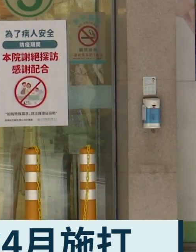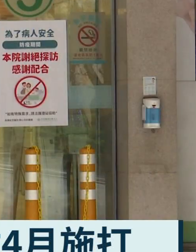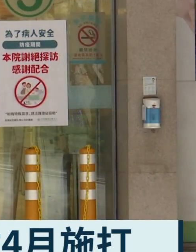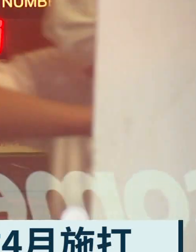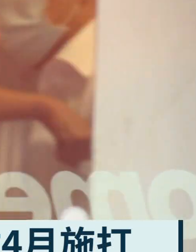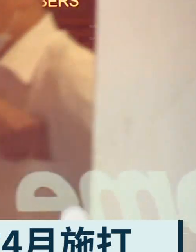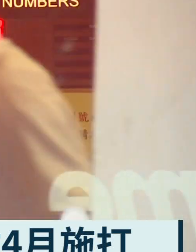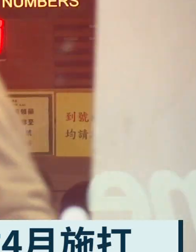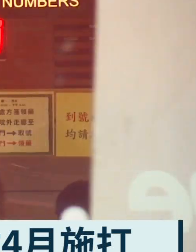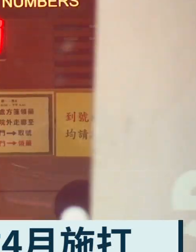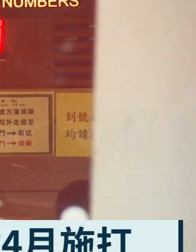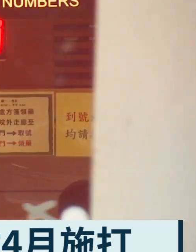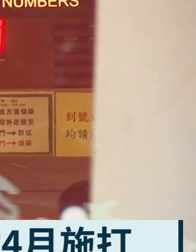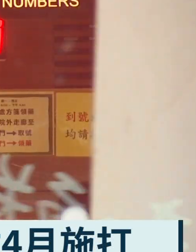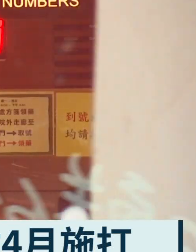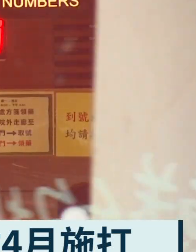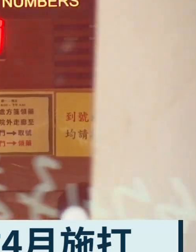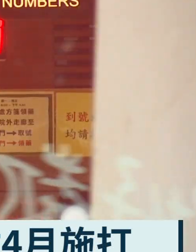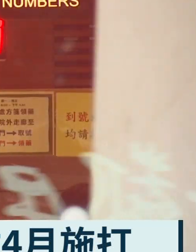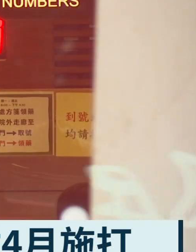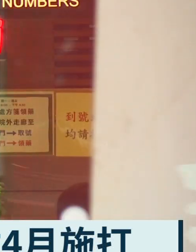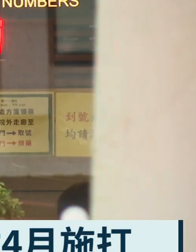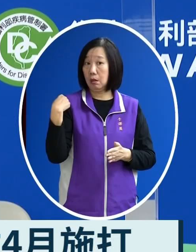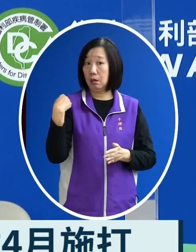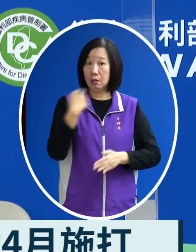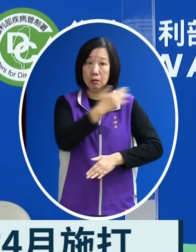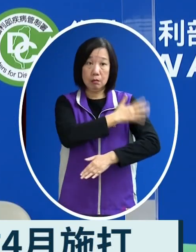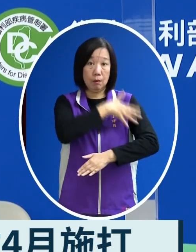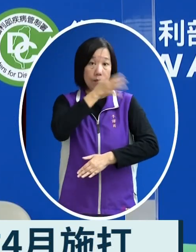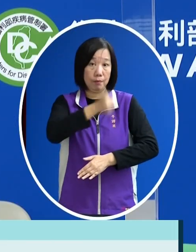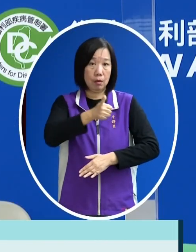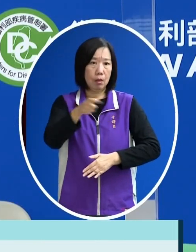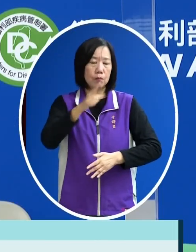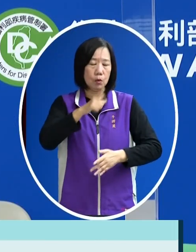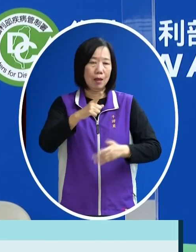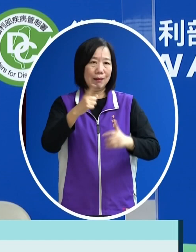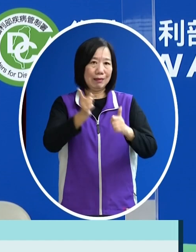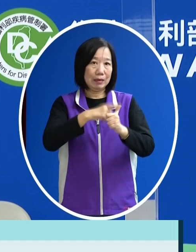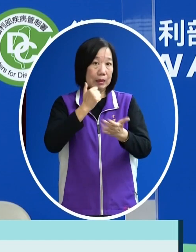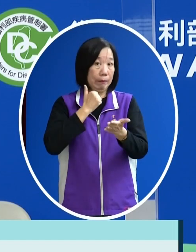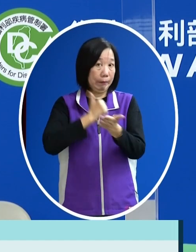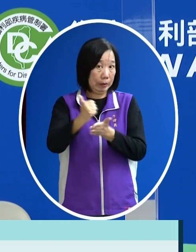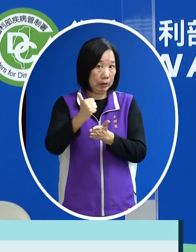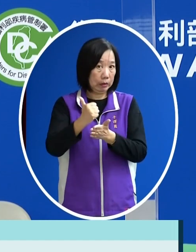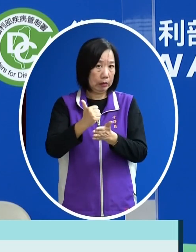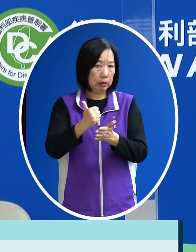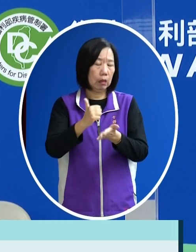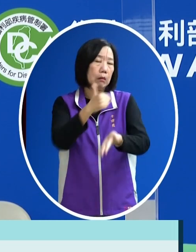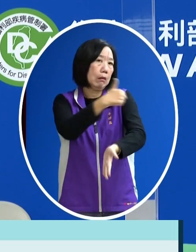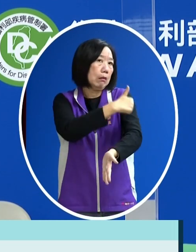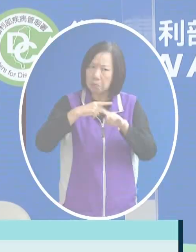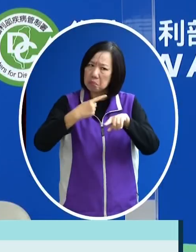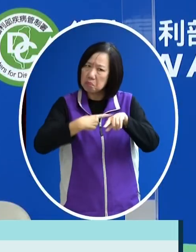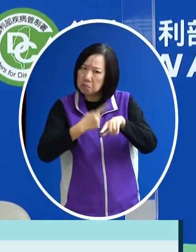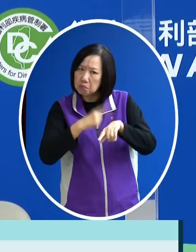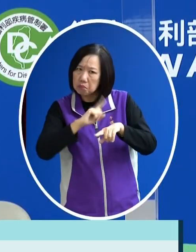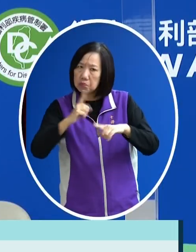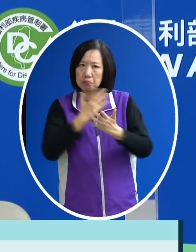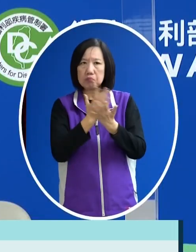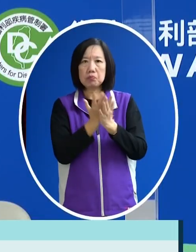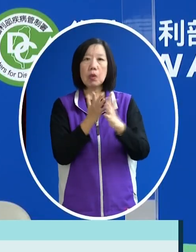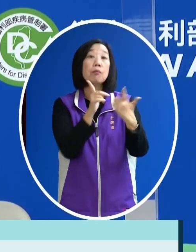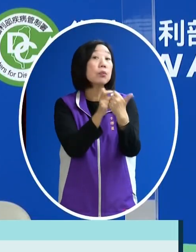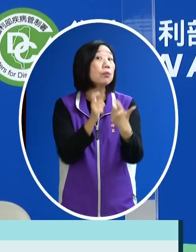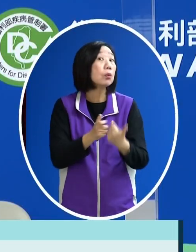施打在医护人员身上，恐怕要等到四月。 这是第一批的疫苗啊，所以在检验上会谨慎一些，所以目